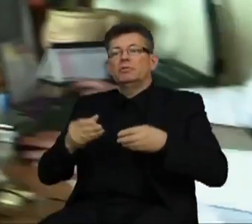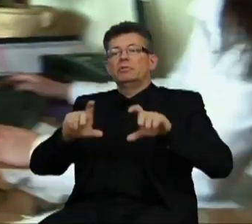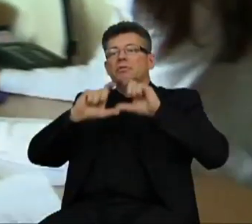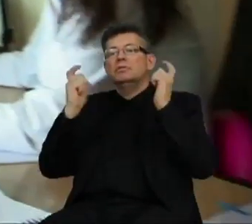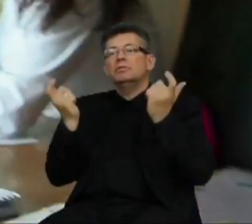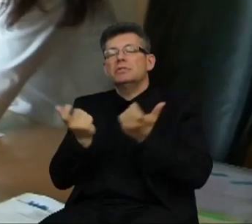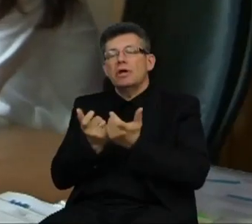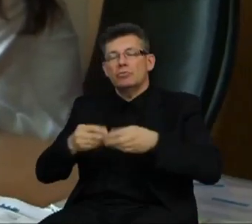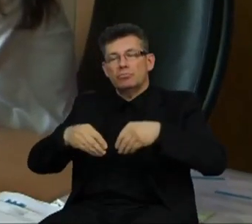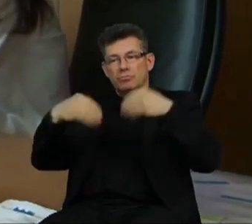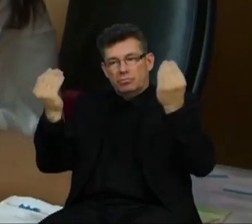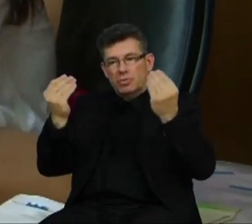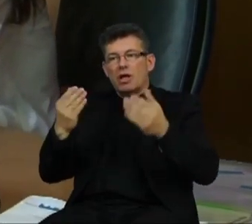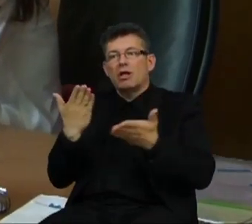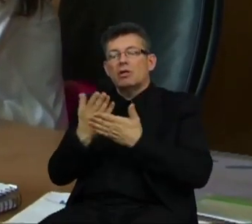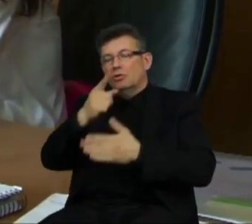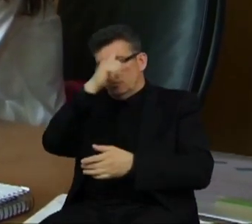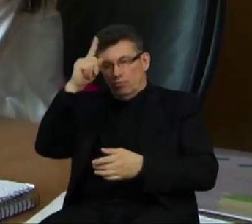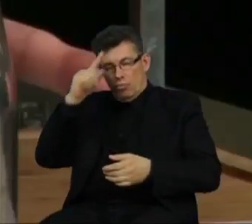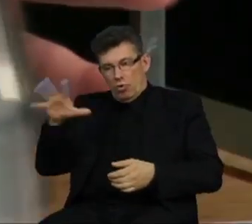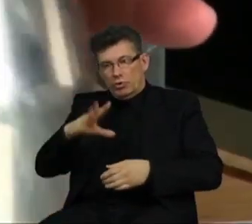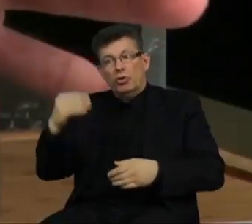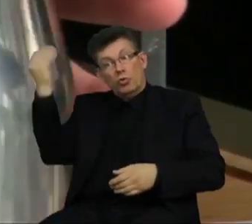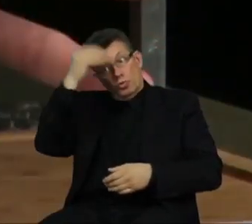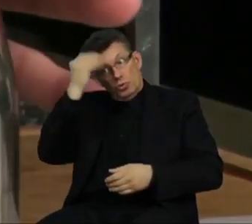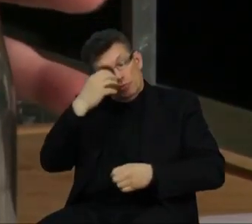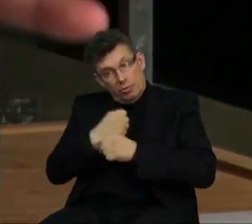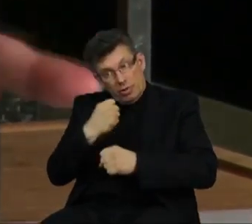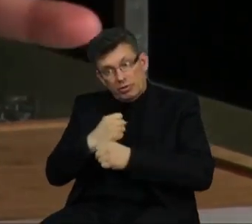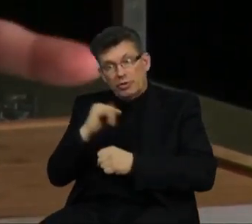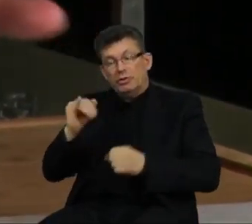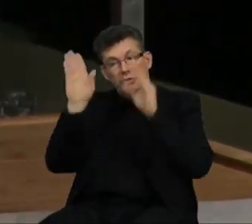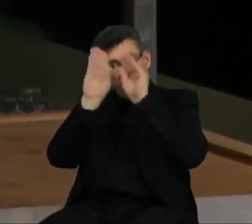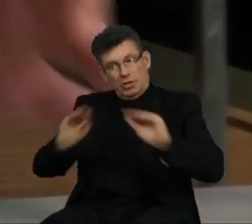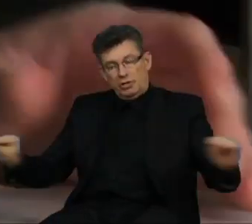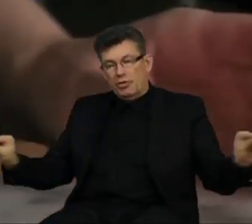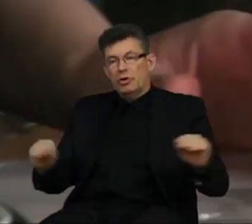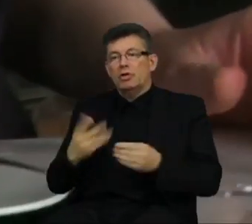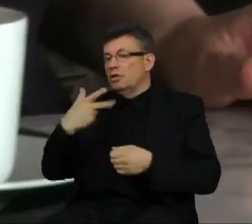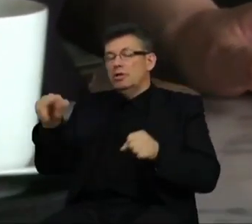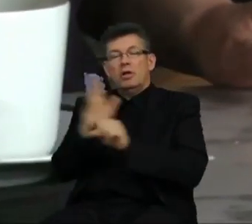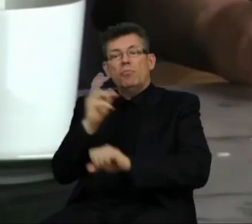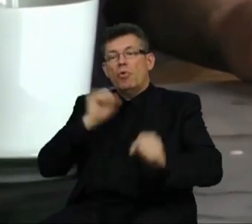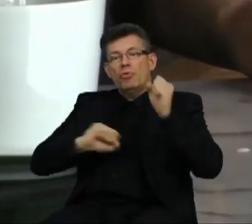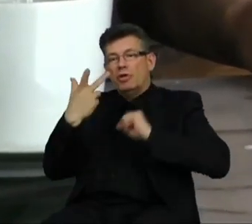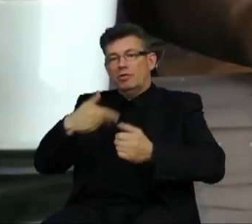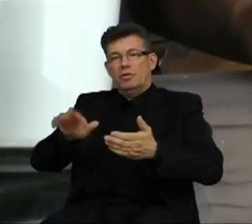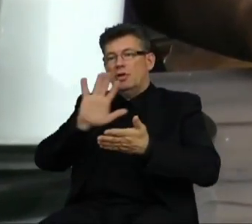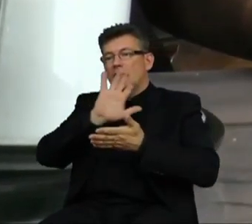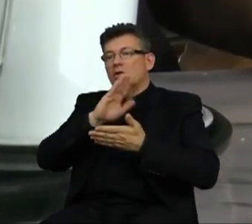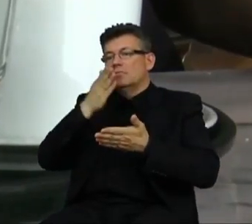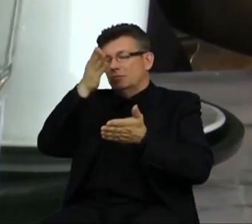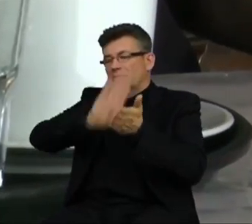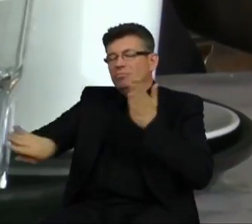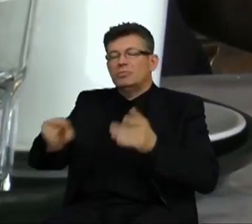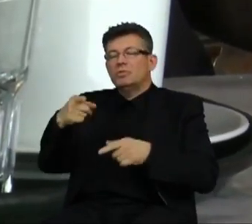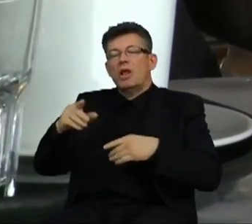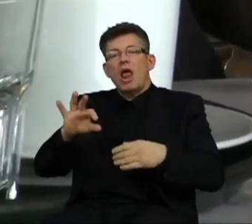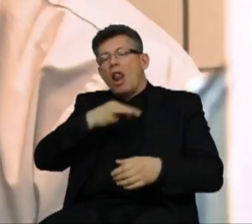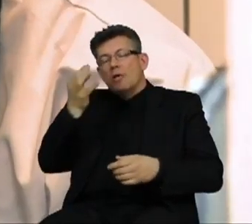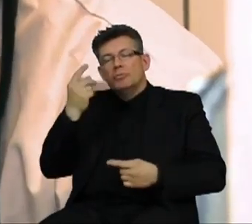społeczeństwo, dlatego uczymy się współpracować i wzajemnie szanować. Niepełnosprawność nie pozbawia ludzi marzeń o lepszym życiu,